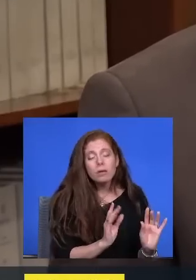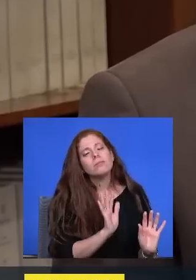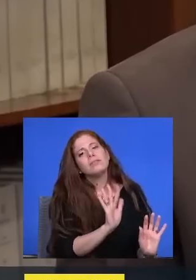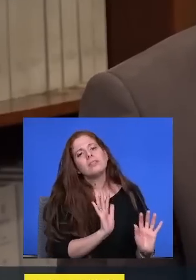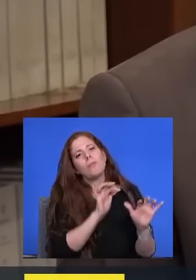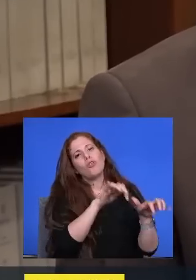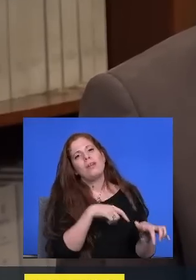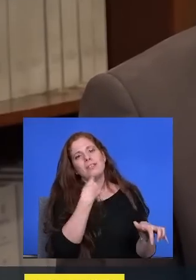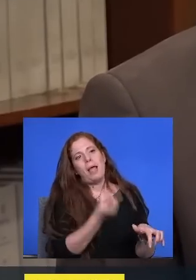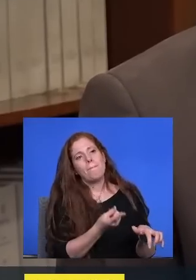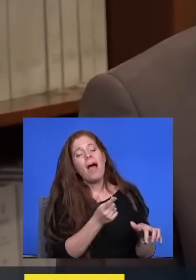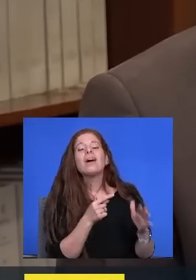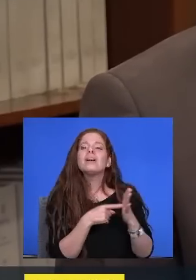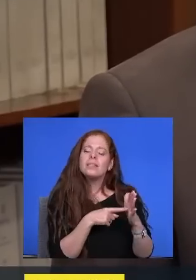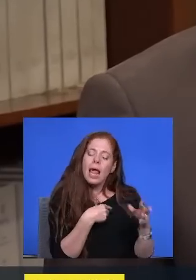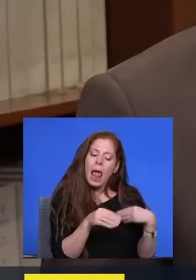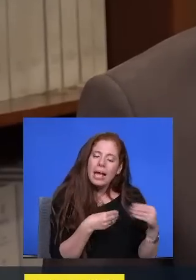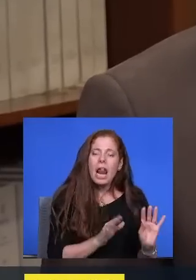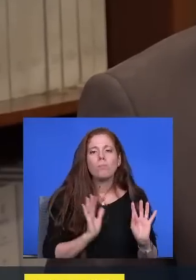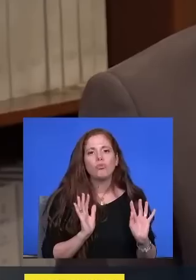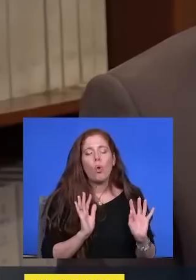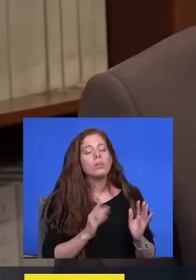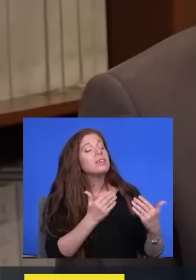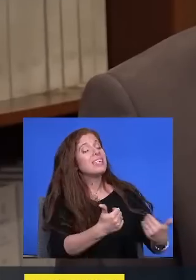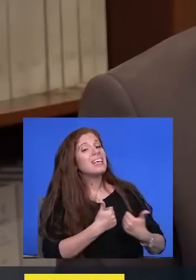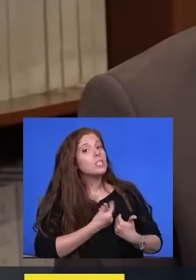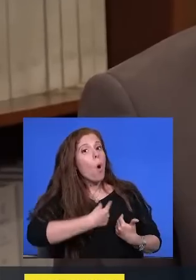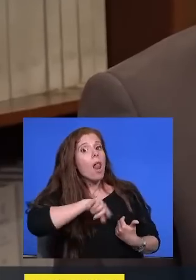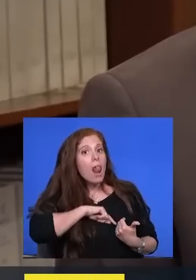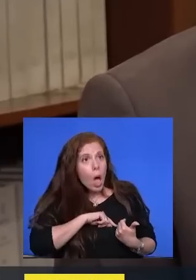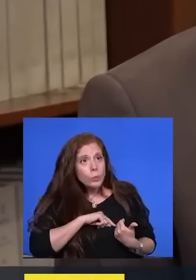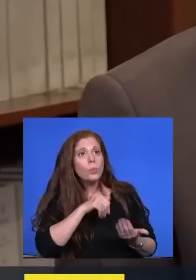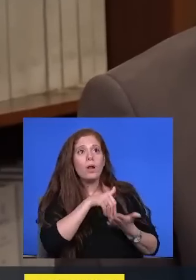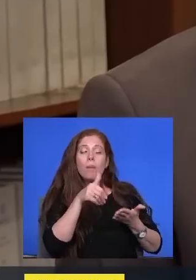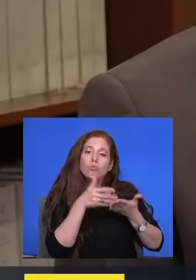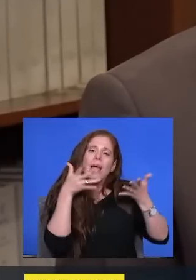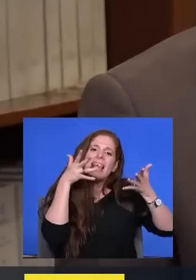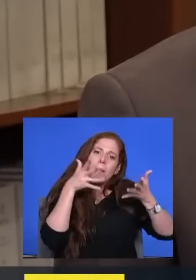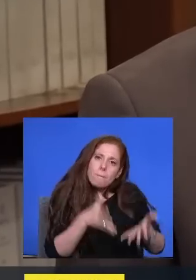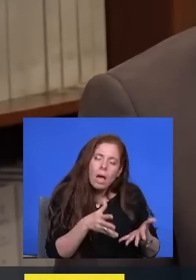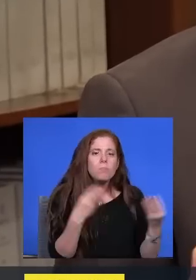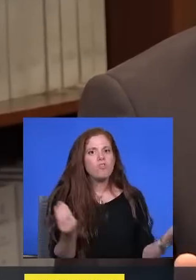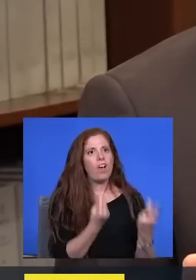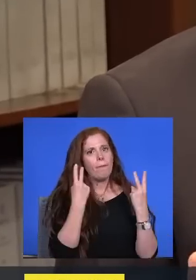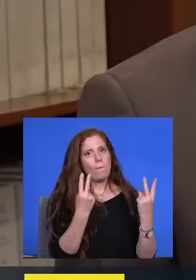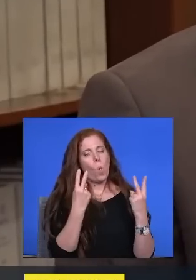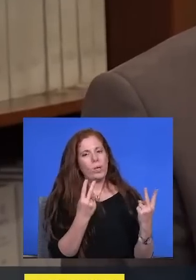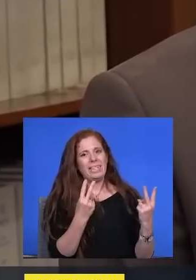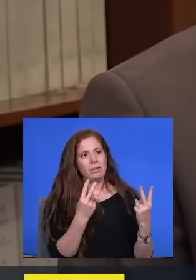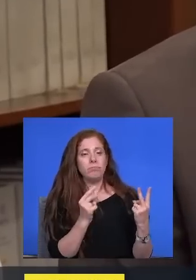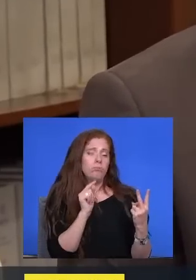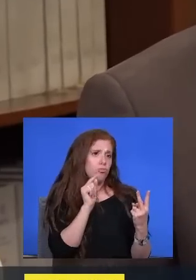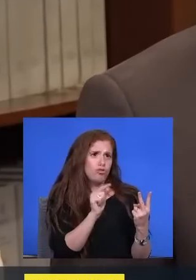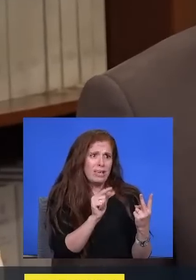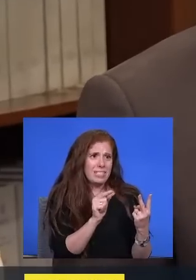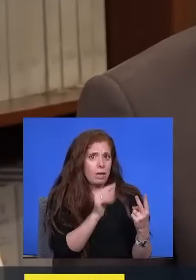ביידן, להגיע לפשרות, זה יעזור לנו להמשיך ולהתמקד בנושאים המהותיים שהם למעשה גורלים לא רק